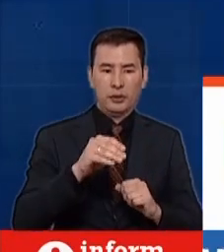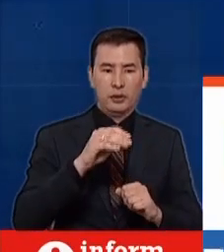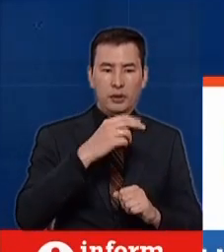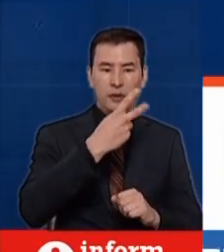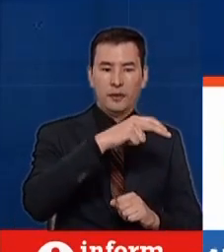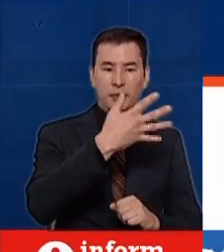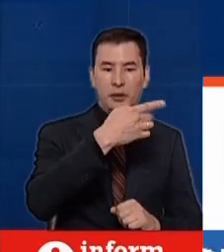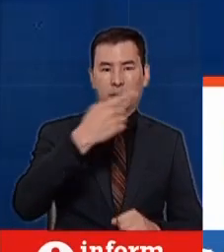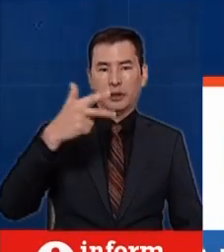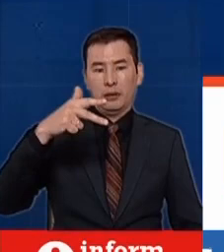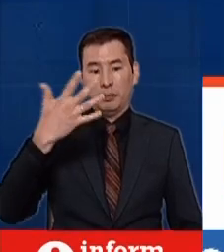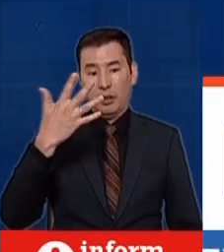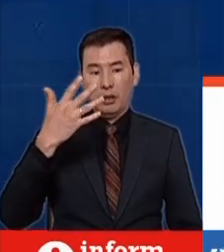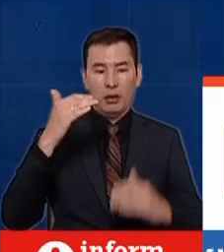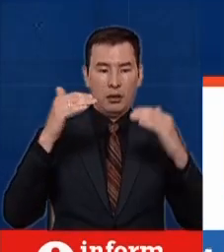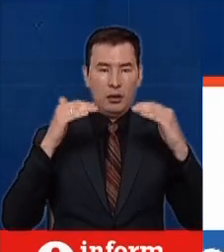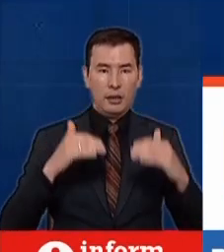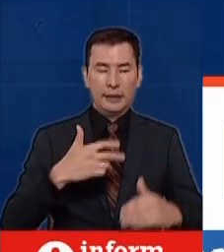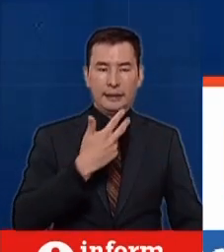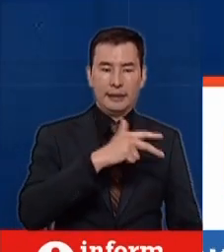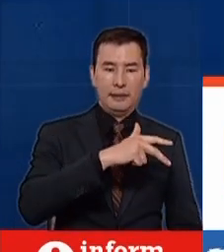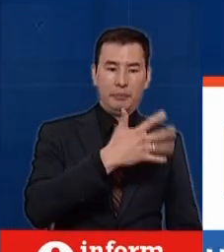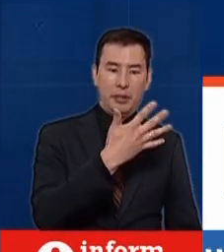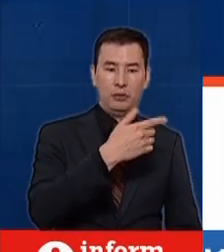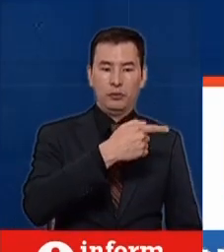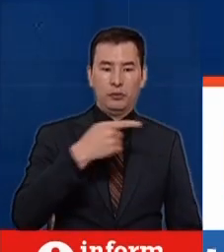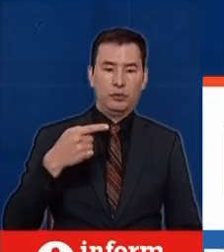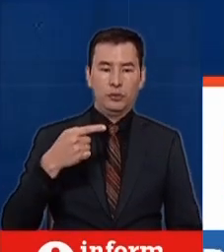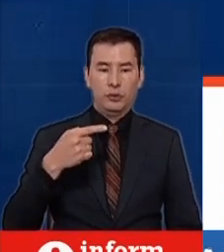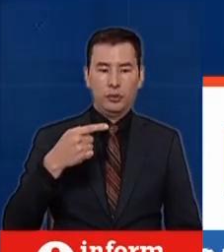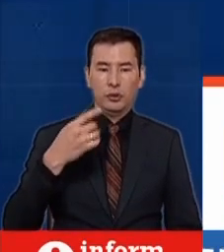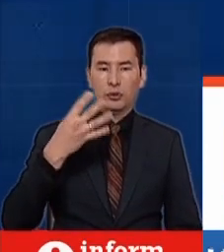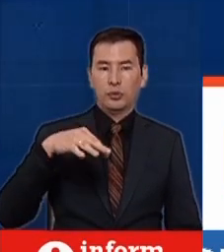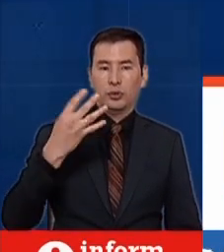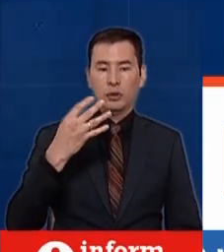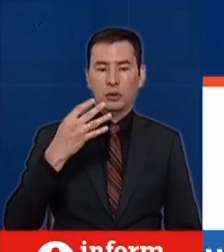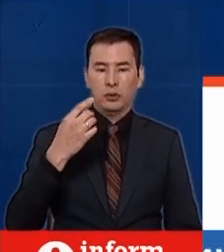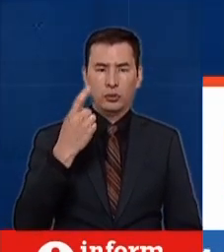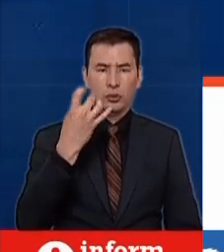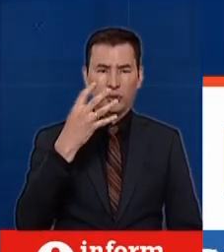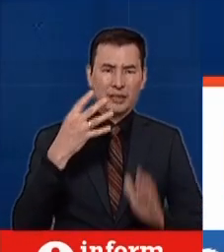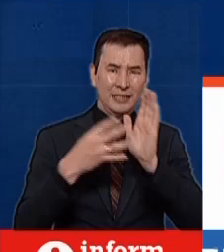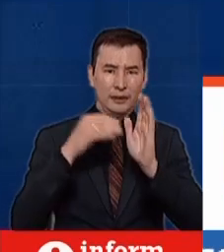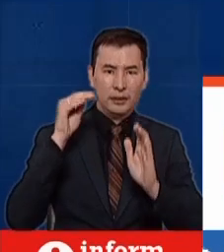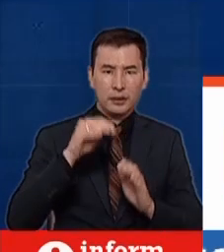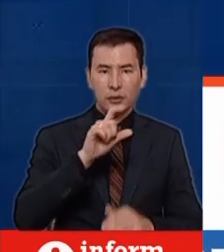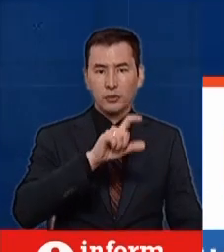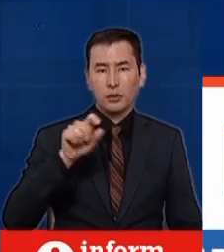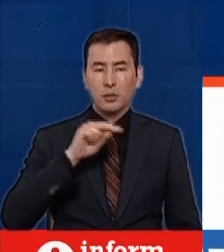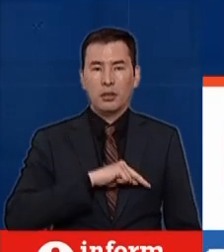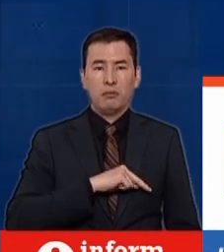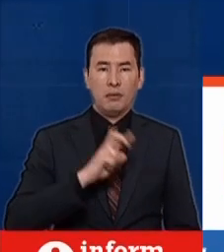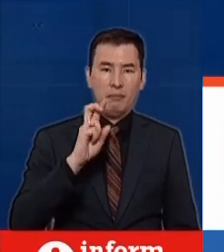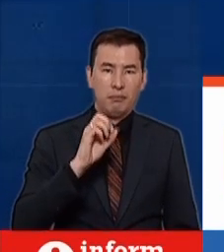до 35 лет сегодня ищут работу. Еще больше безработных в группе от 35 до 44 лет. Чаще всего это